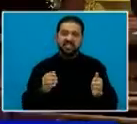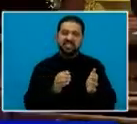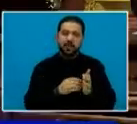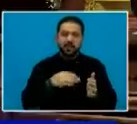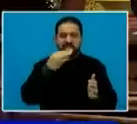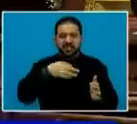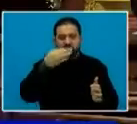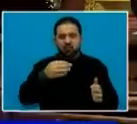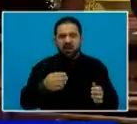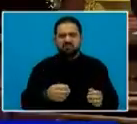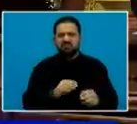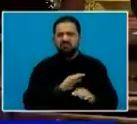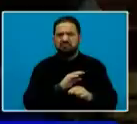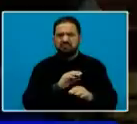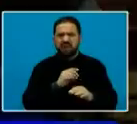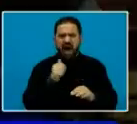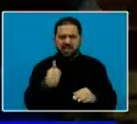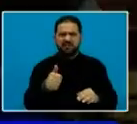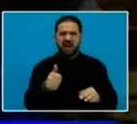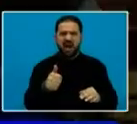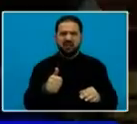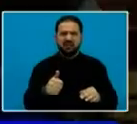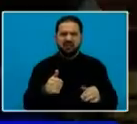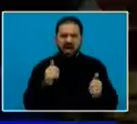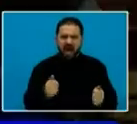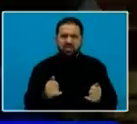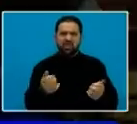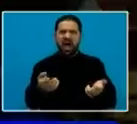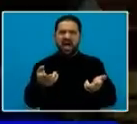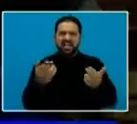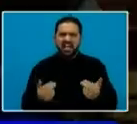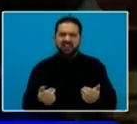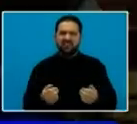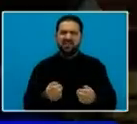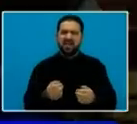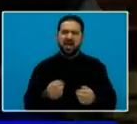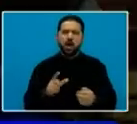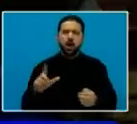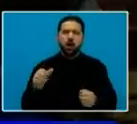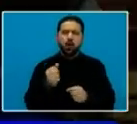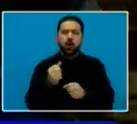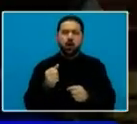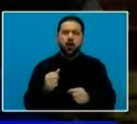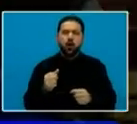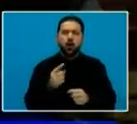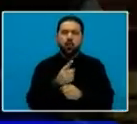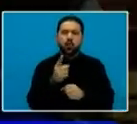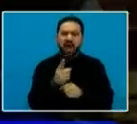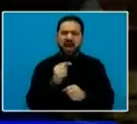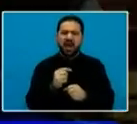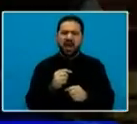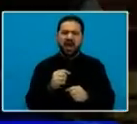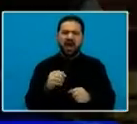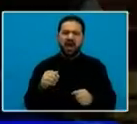clar spuse. Și aici intervine lucrarea misionară a celor care sunt